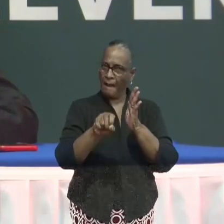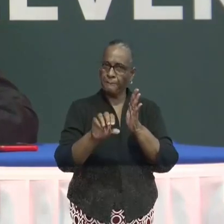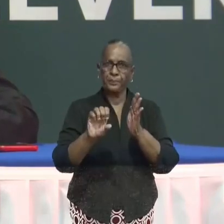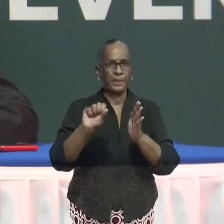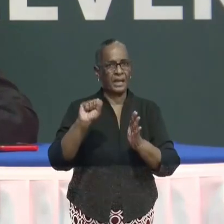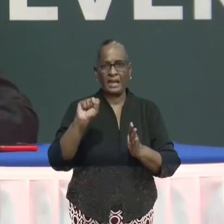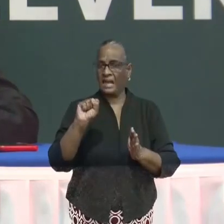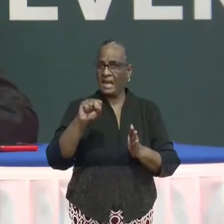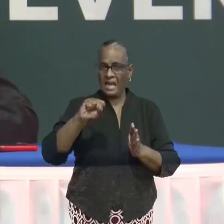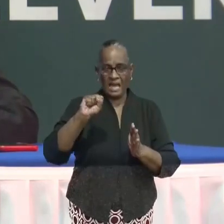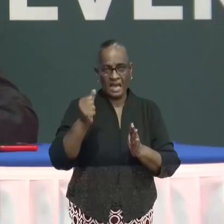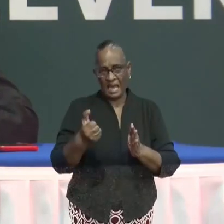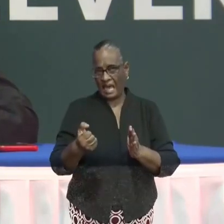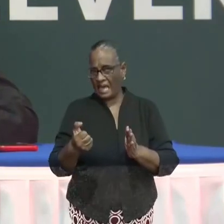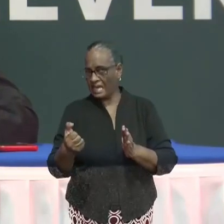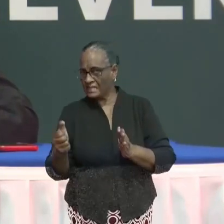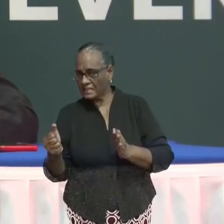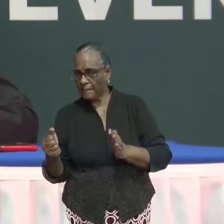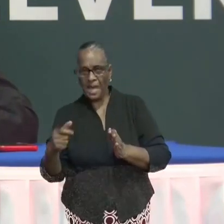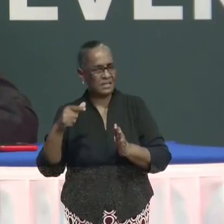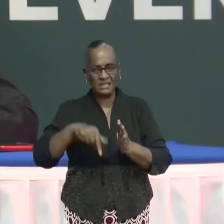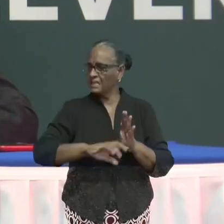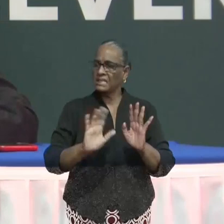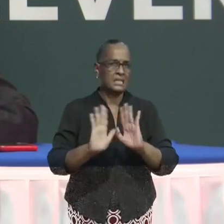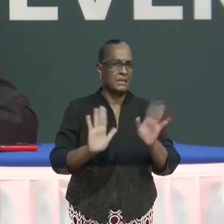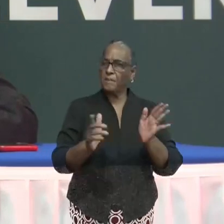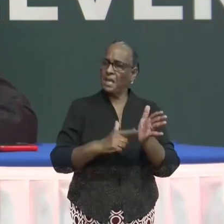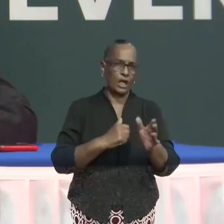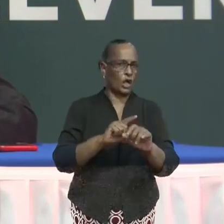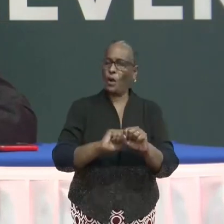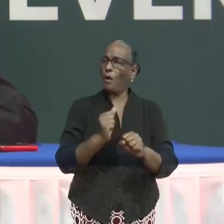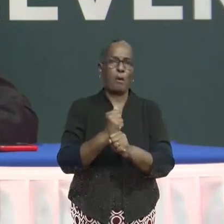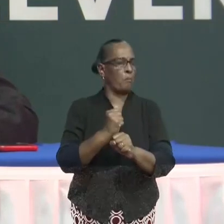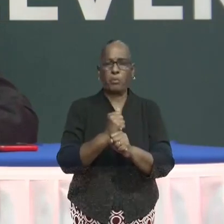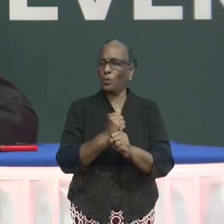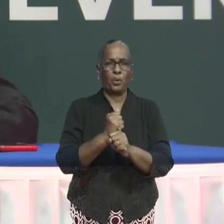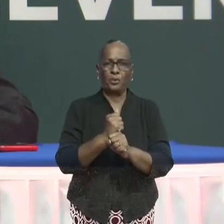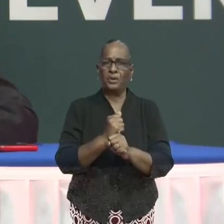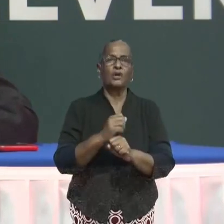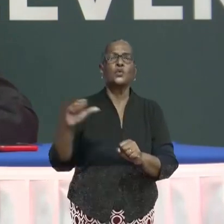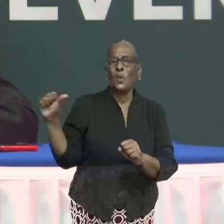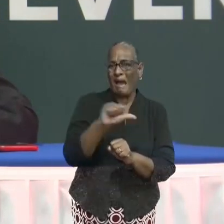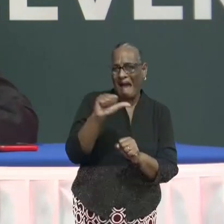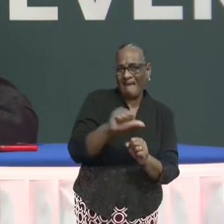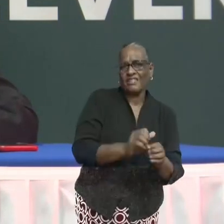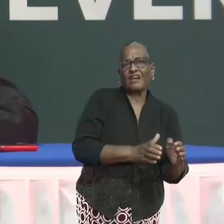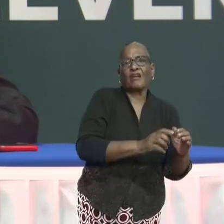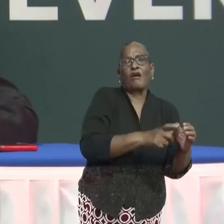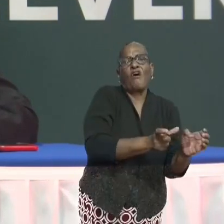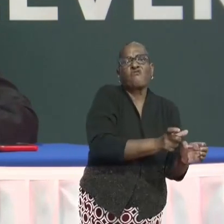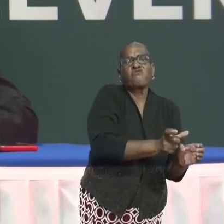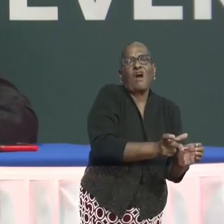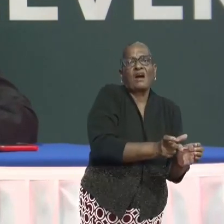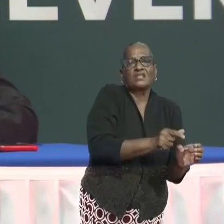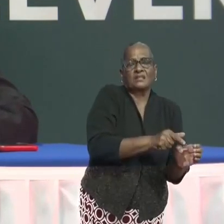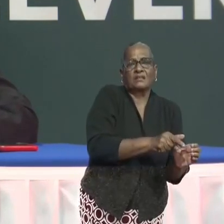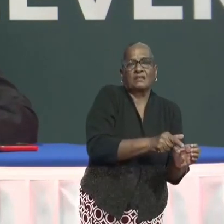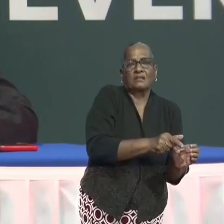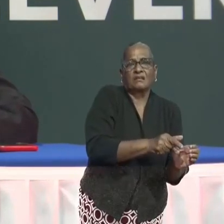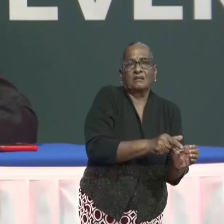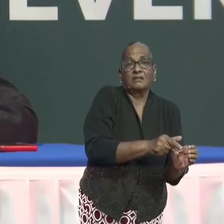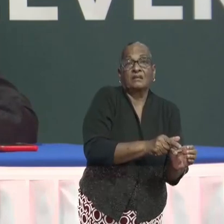A pistori dat u klaar is. U de no in een trafase. En een fase dat in